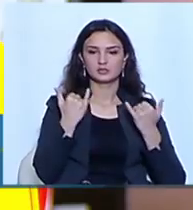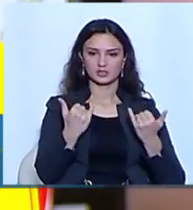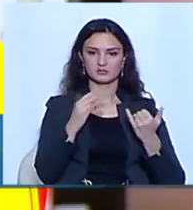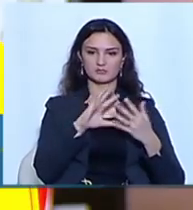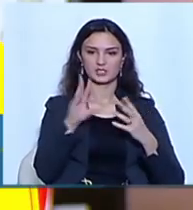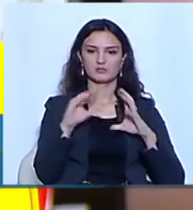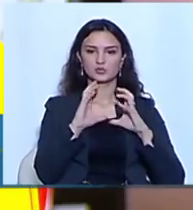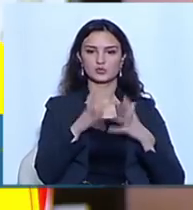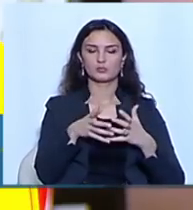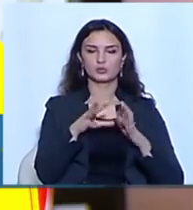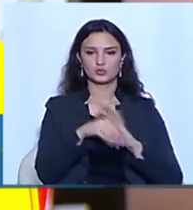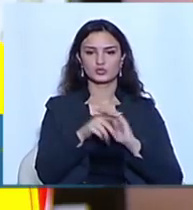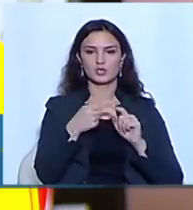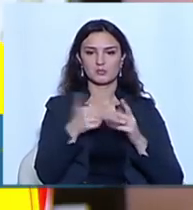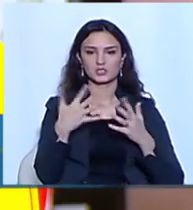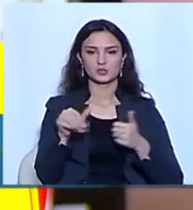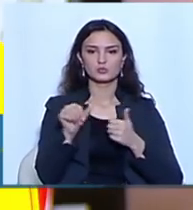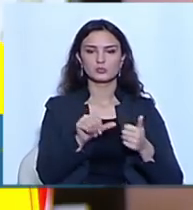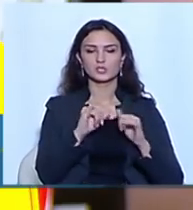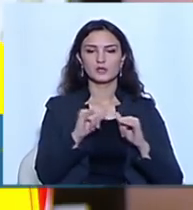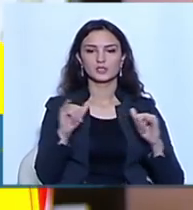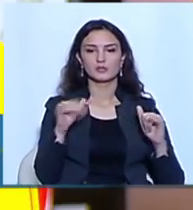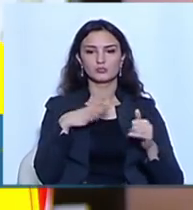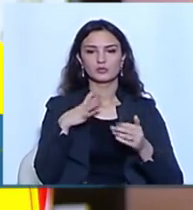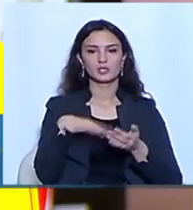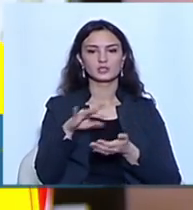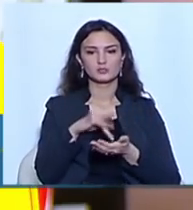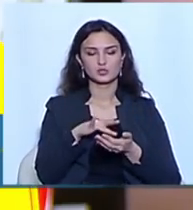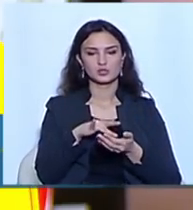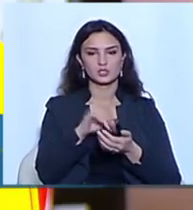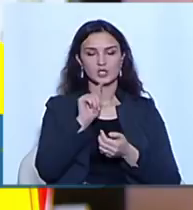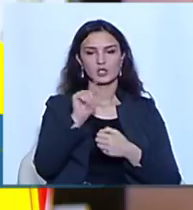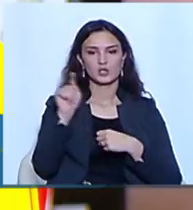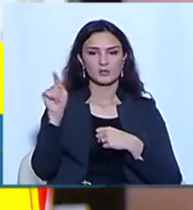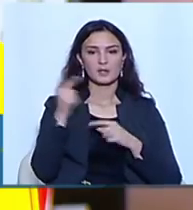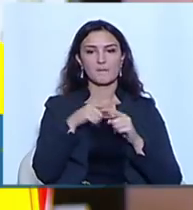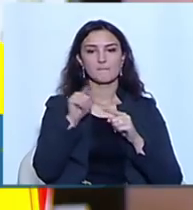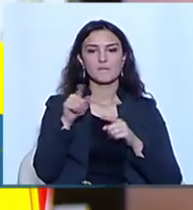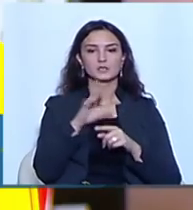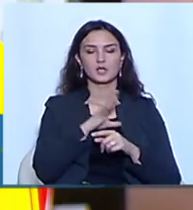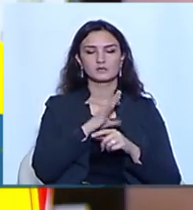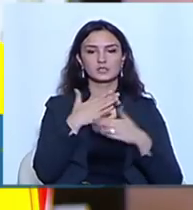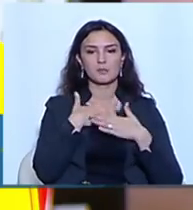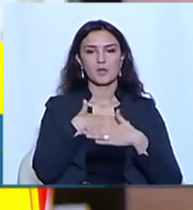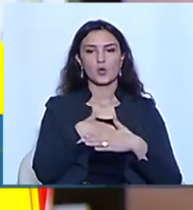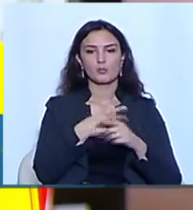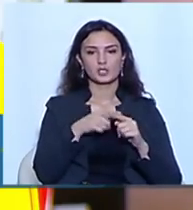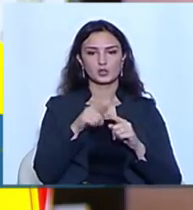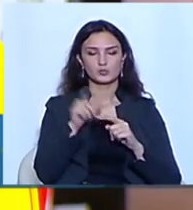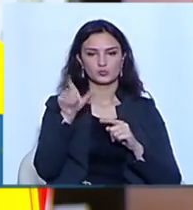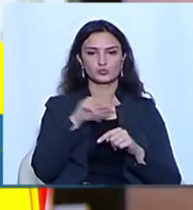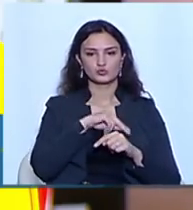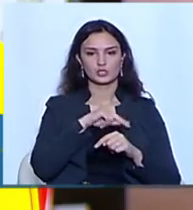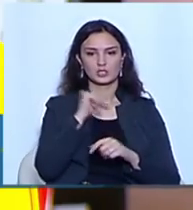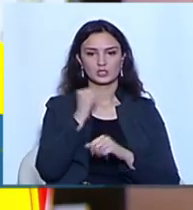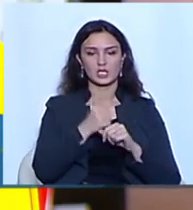მთელ მსოფლიოში ამას ხელს უწყობენ განვითარებულ ქვეყნებში კომპანიები, რომ მას ყავდეს ტმაყოფილი მუშაკი და